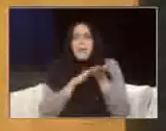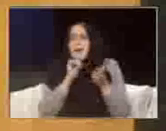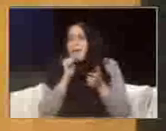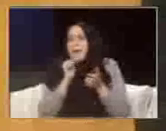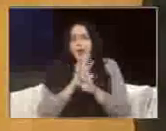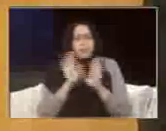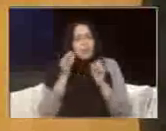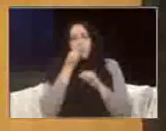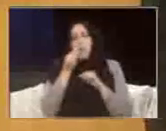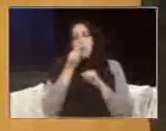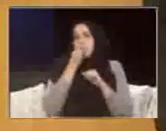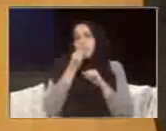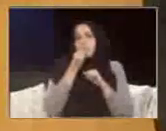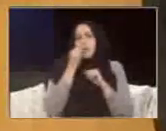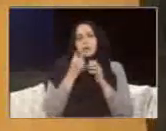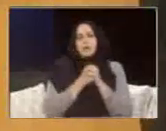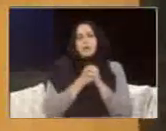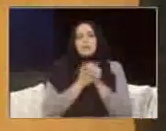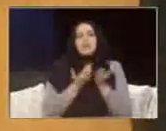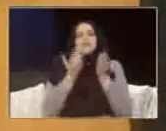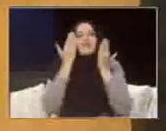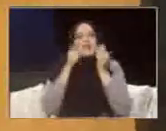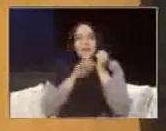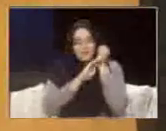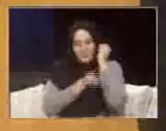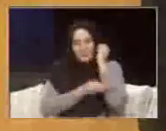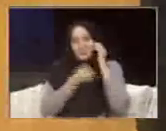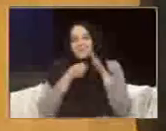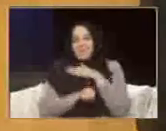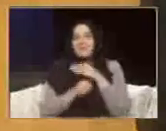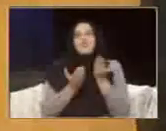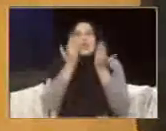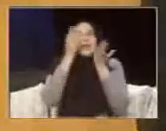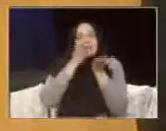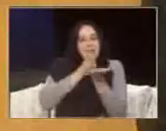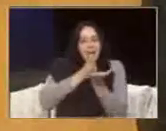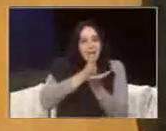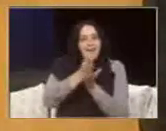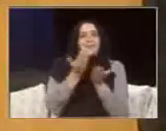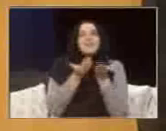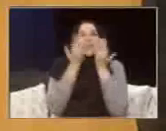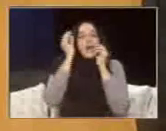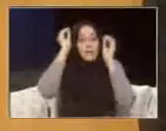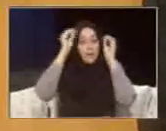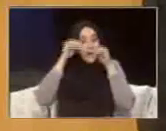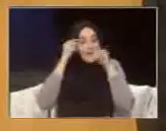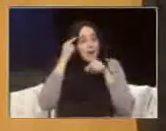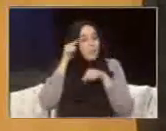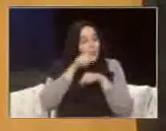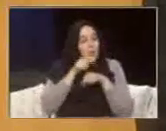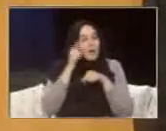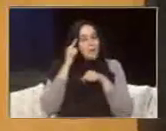صحيحه، وربي ان شاء الله يجعل هذه البنت زهره صالحه ان شاء الله، يجعلها فيها الخير